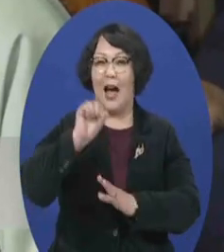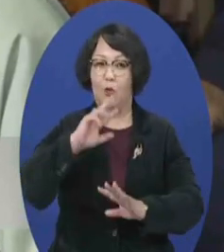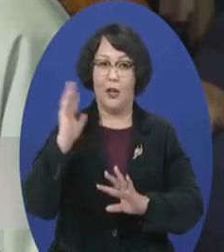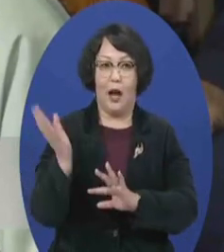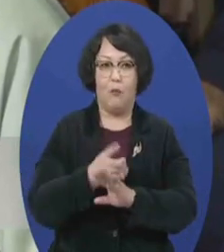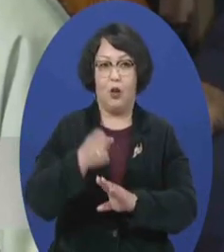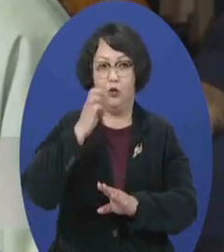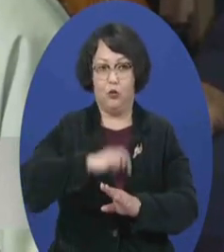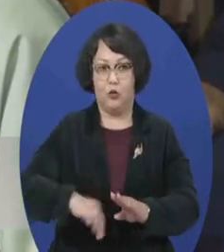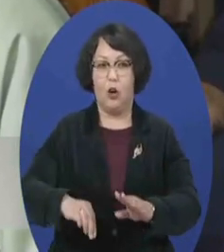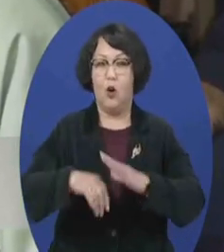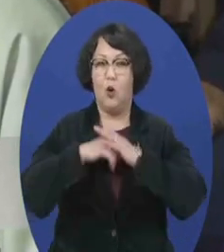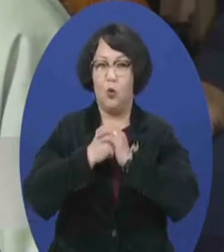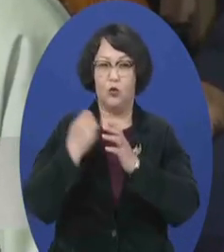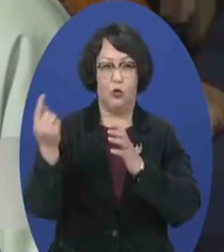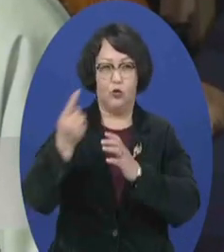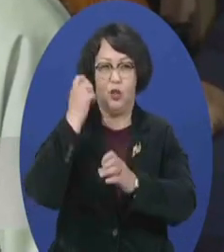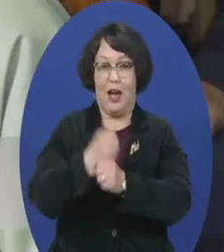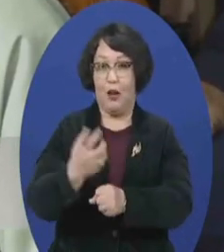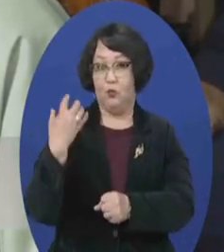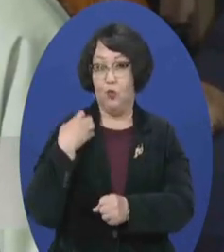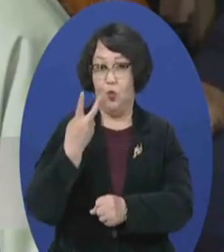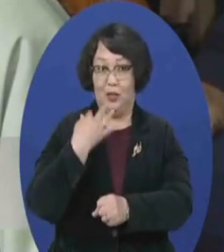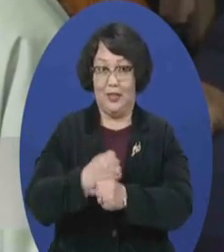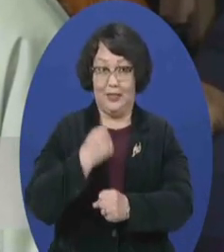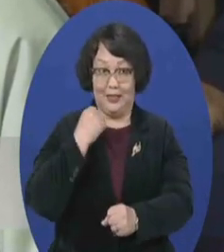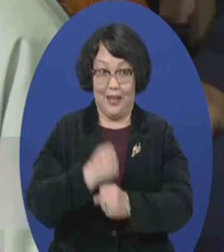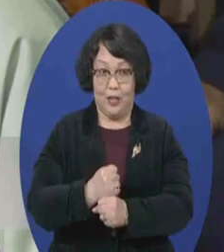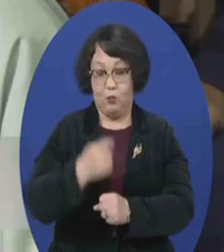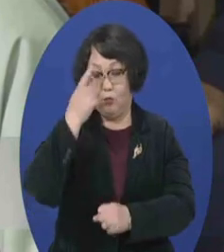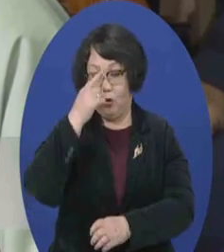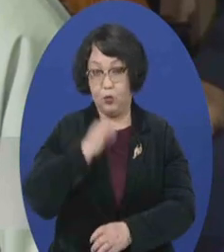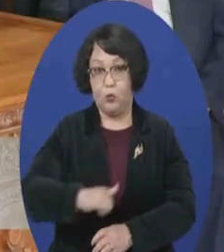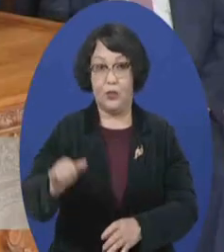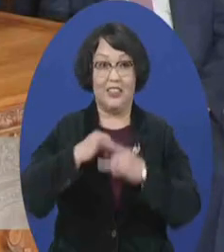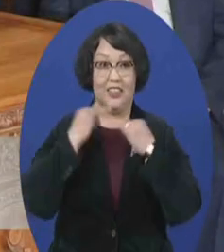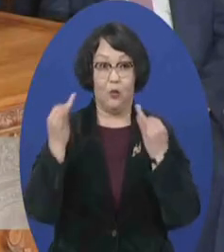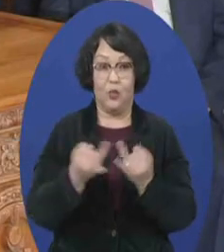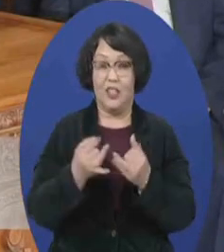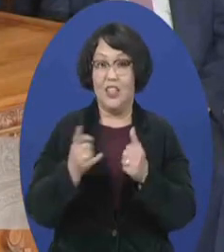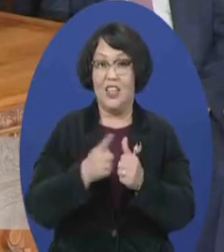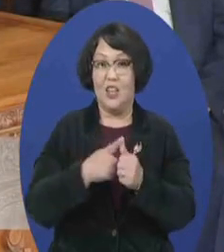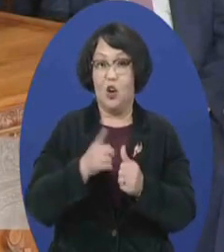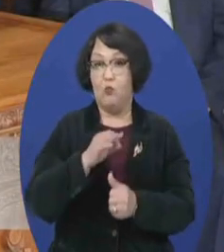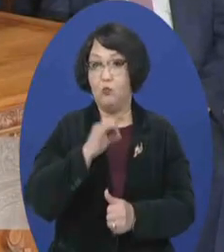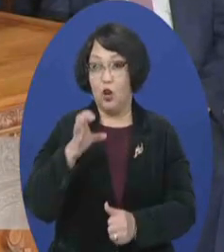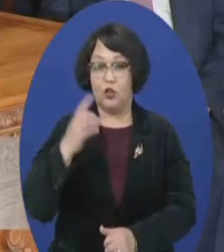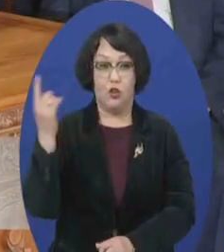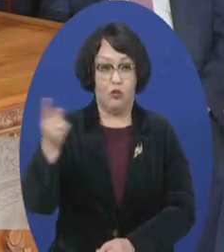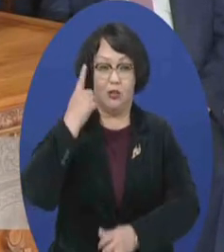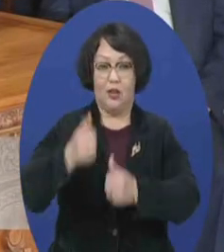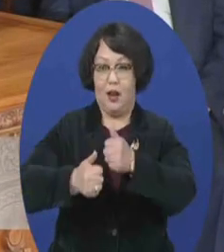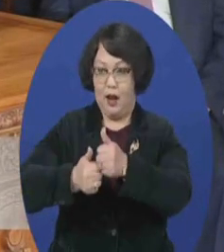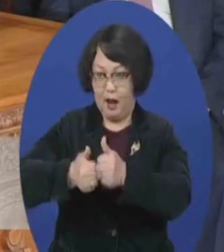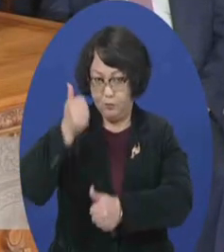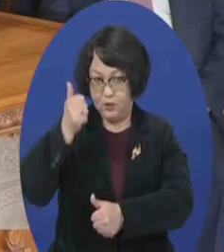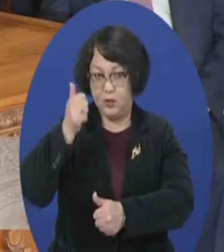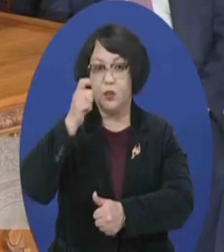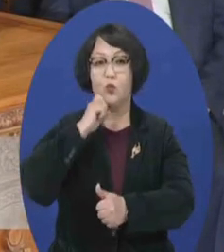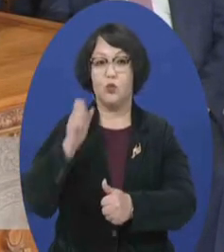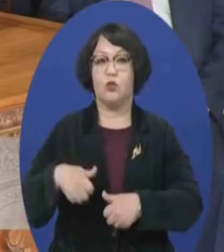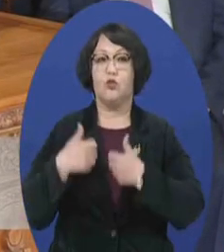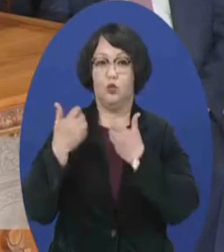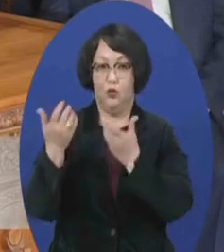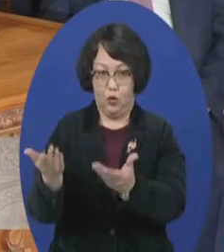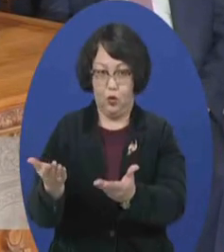хангах нэн хүндэтгэлтэй өндөр хариуцлагатай үйл хэрэгтэй Монгол улсын их хурлын нэр юмнаас өндөр их амжилтыг